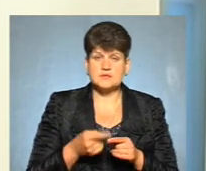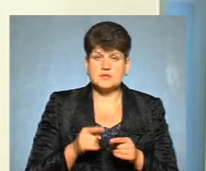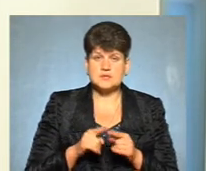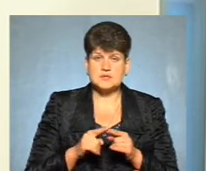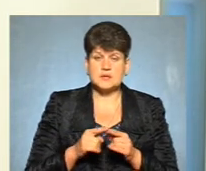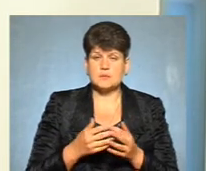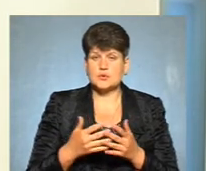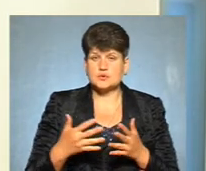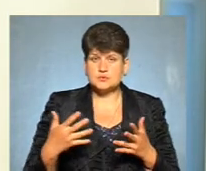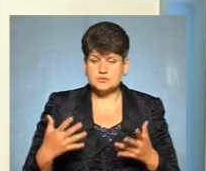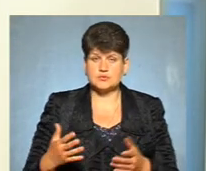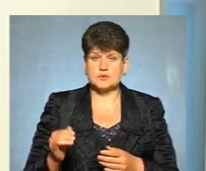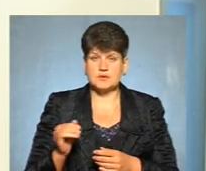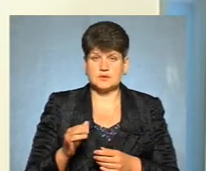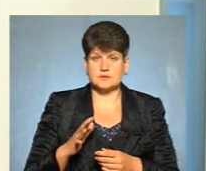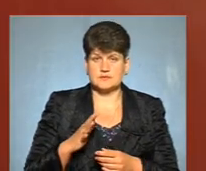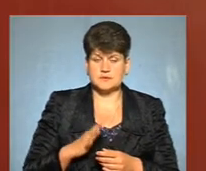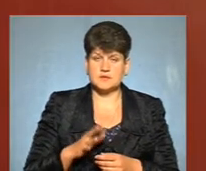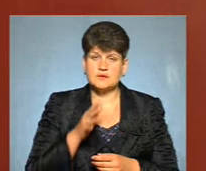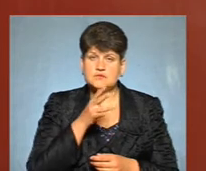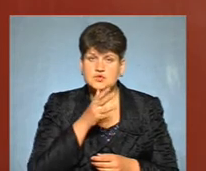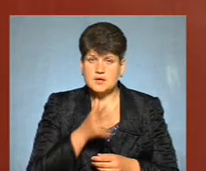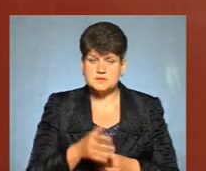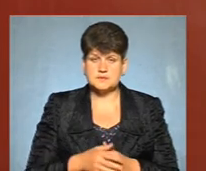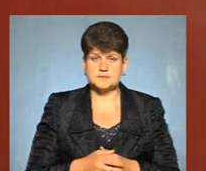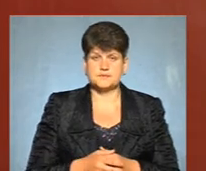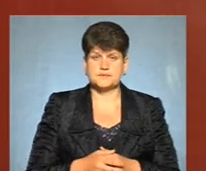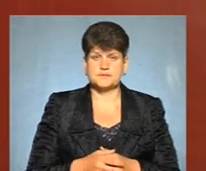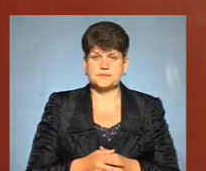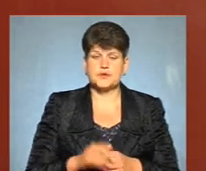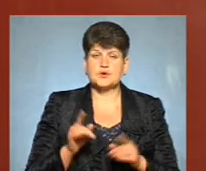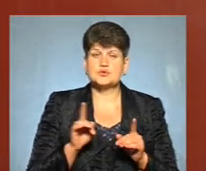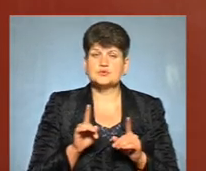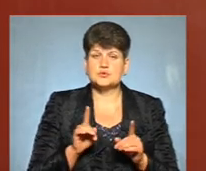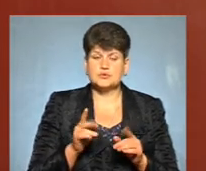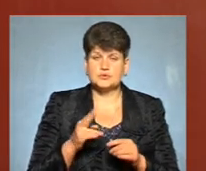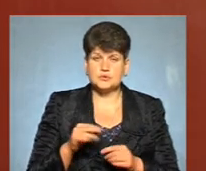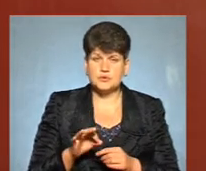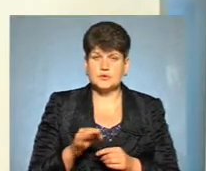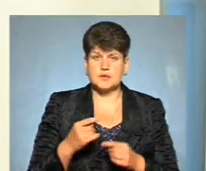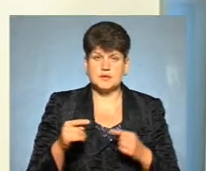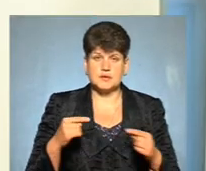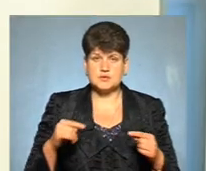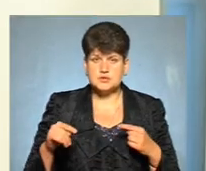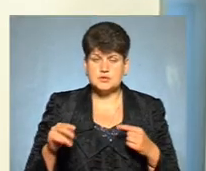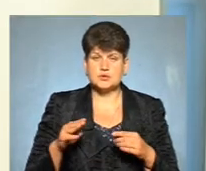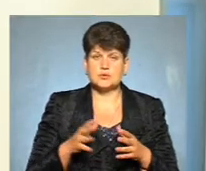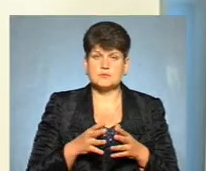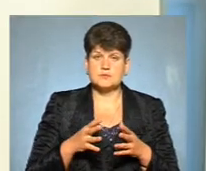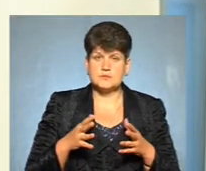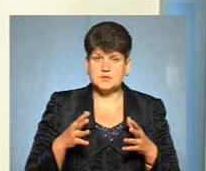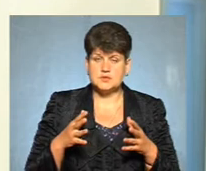процедур і витримки в часі, скажімо так. Щодо інших, то переважна більшість